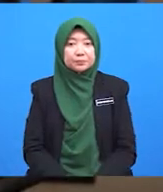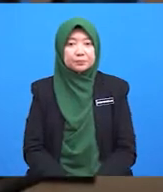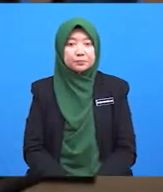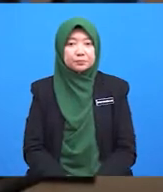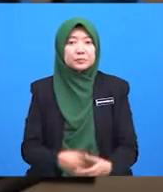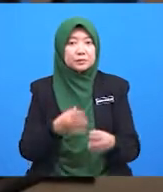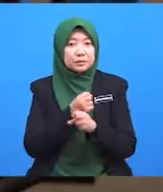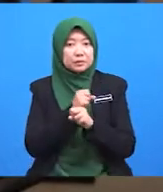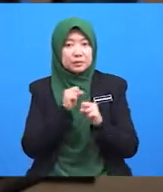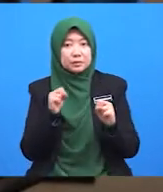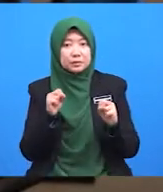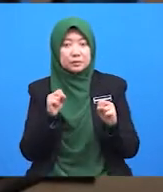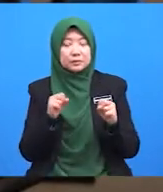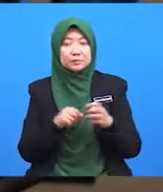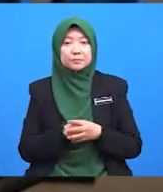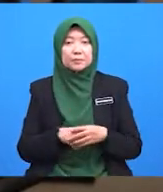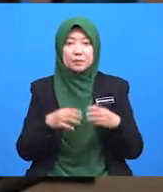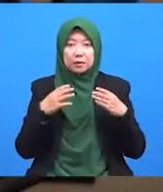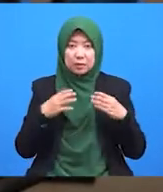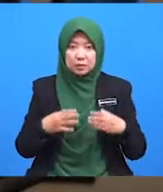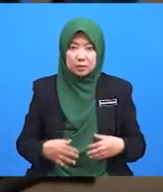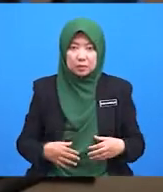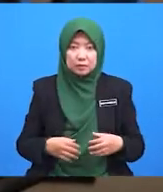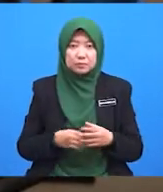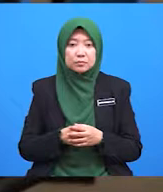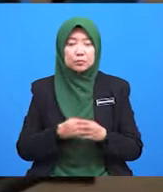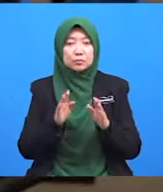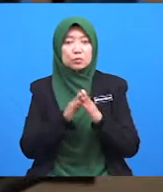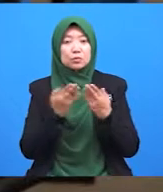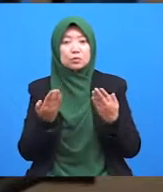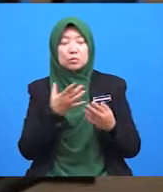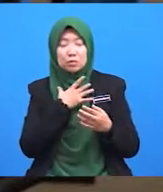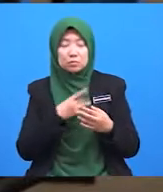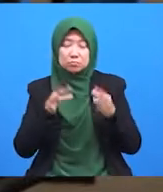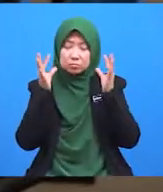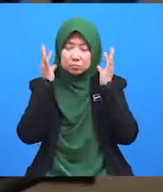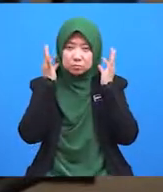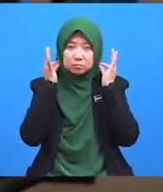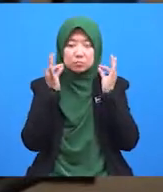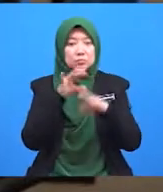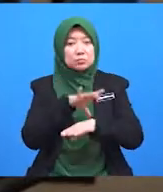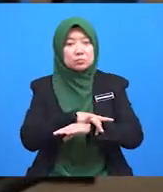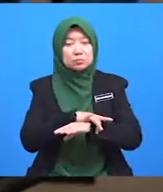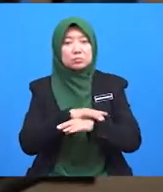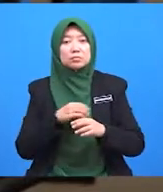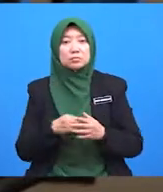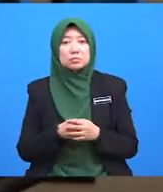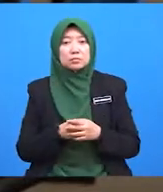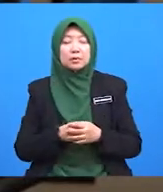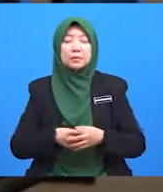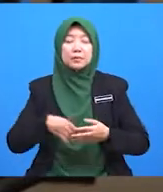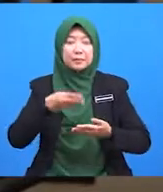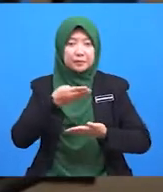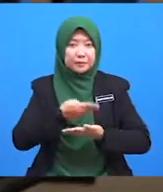sediakan pelanggan. Minta pelanggan menanggalkan aksesori. Yang kedua, membantu pelanggan untuk baring